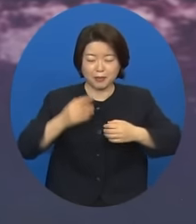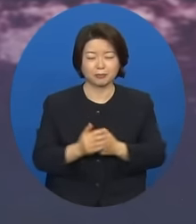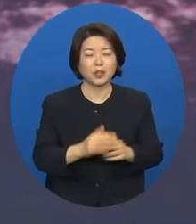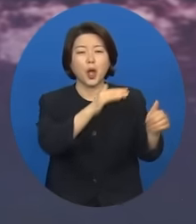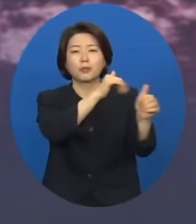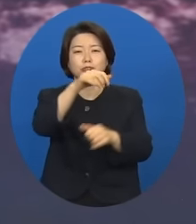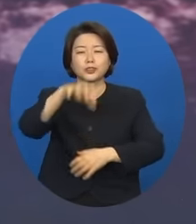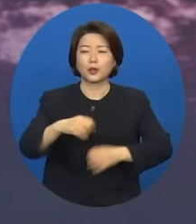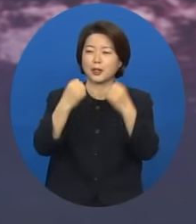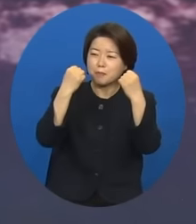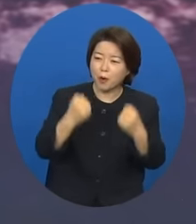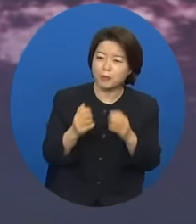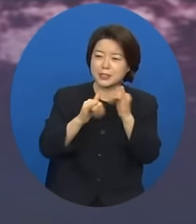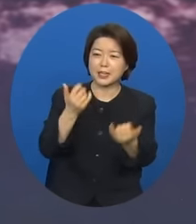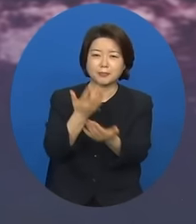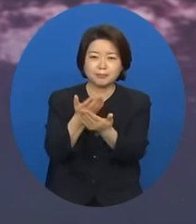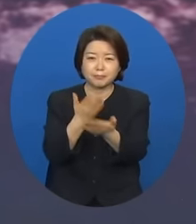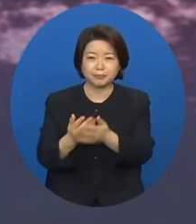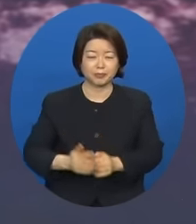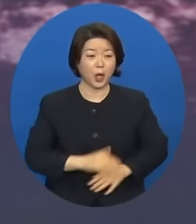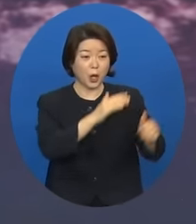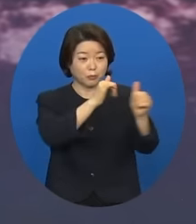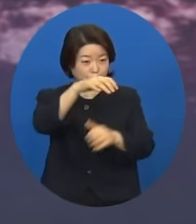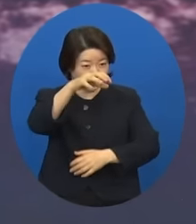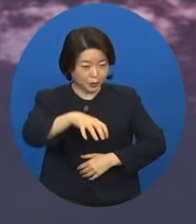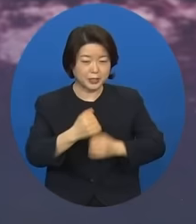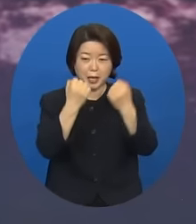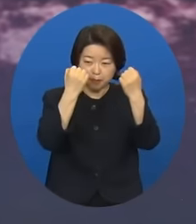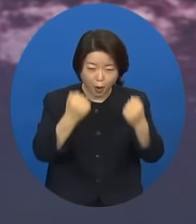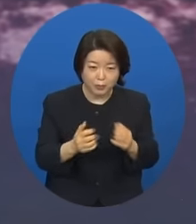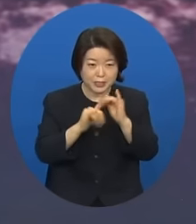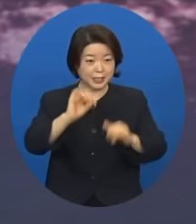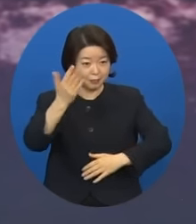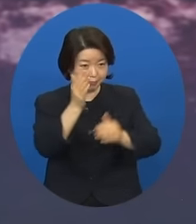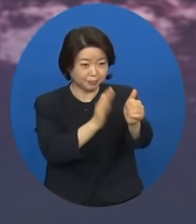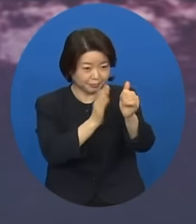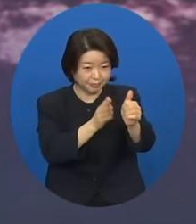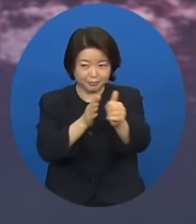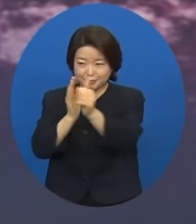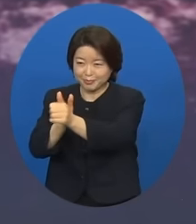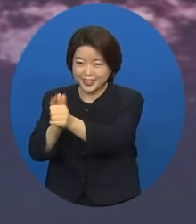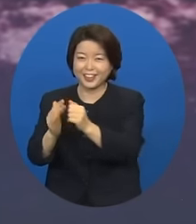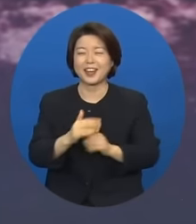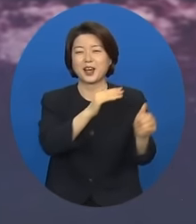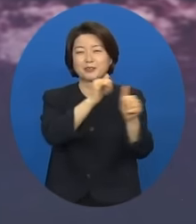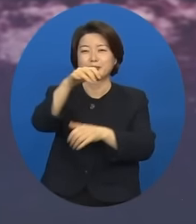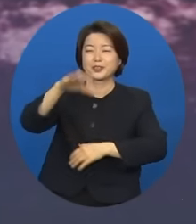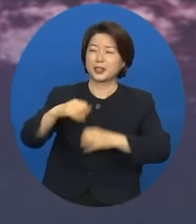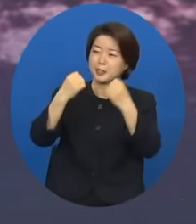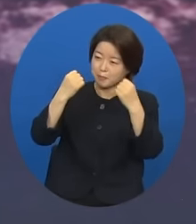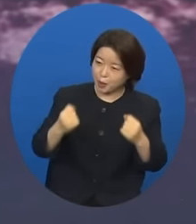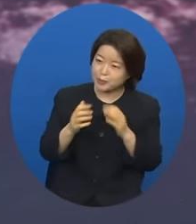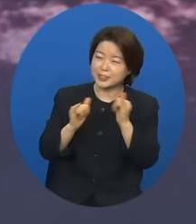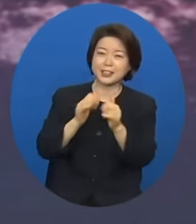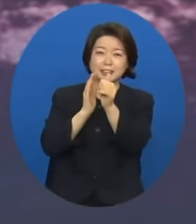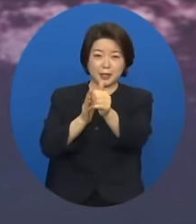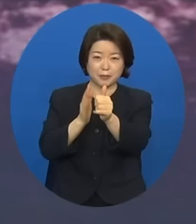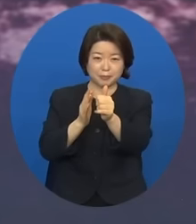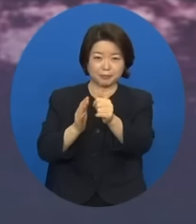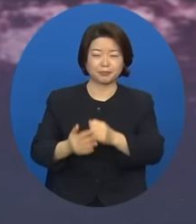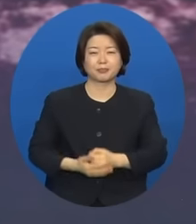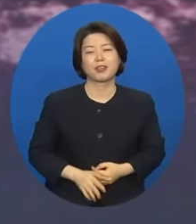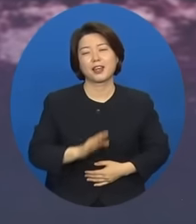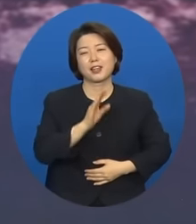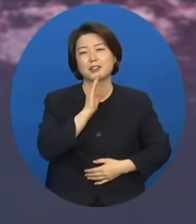곳에서 머무는 자가 됩시다 인사하겠습니다 부르신 곳에서 머무는 자가 됩시다 부르신 곳에서 머무는 자가 됩시다네